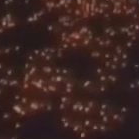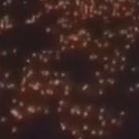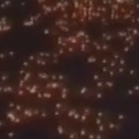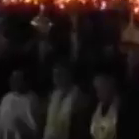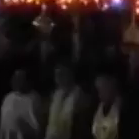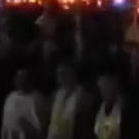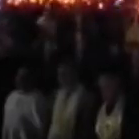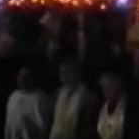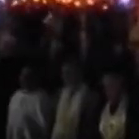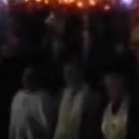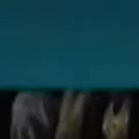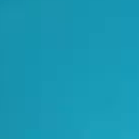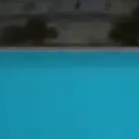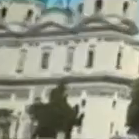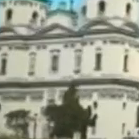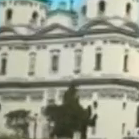Музика